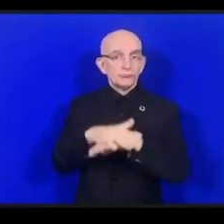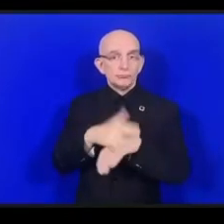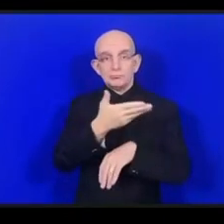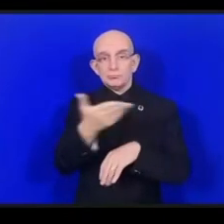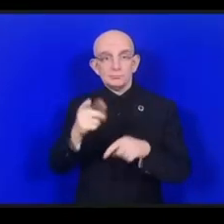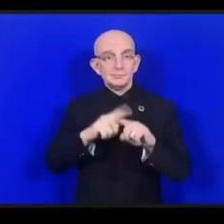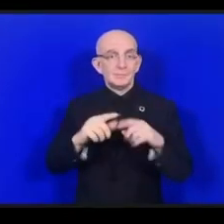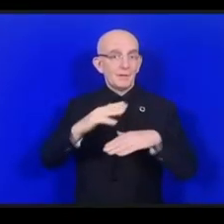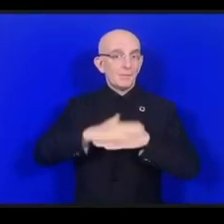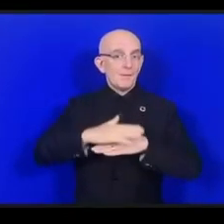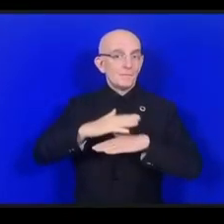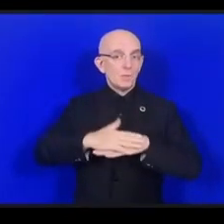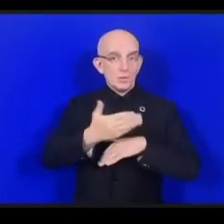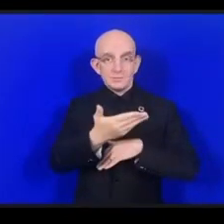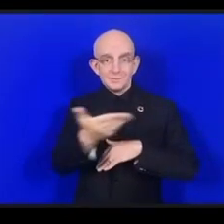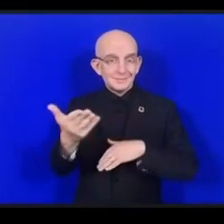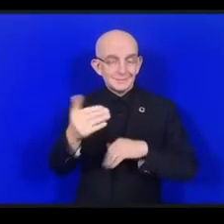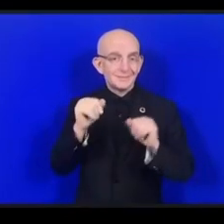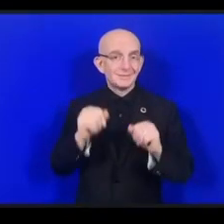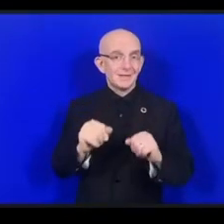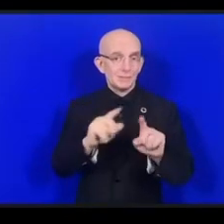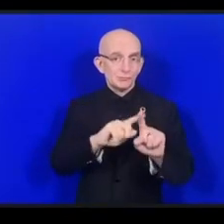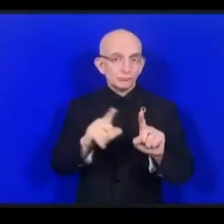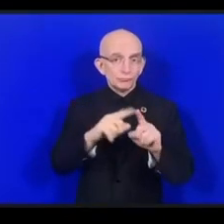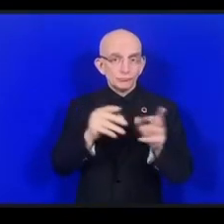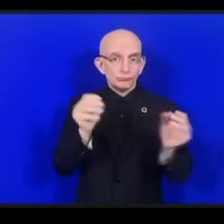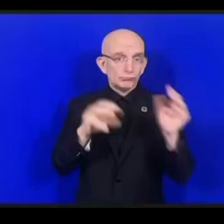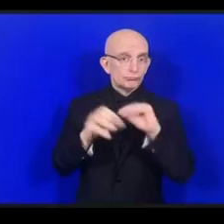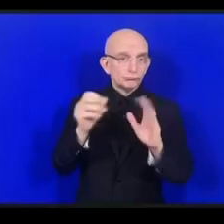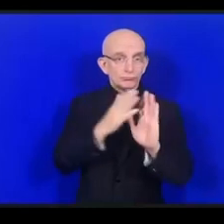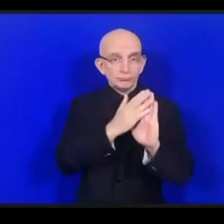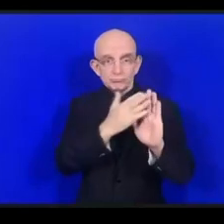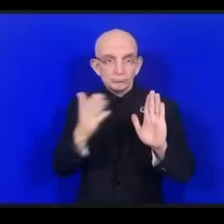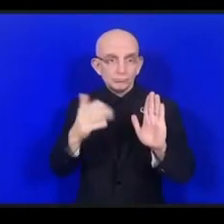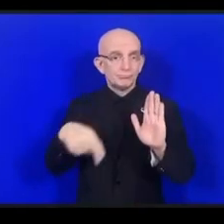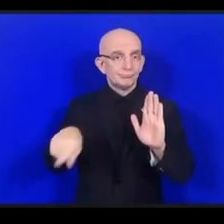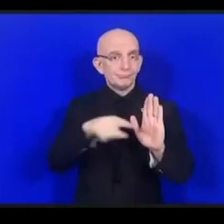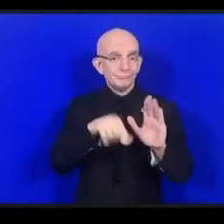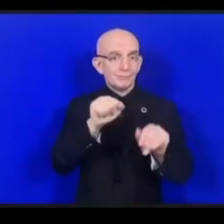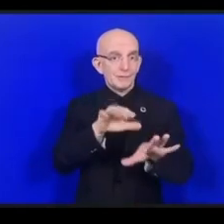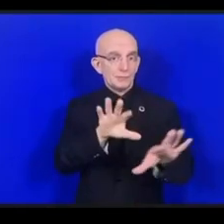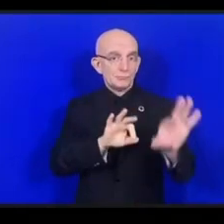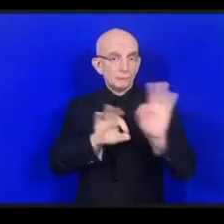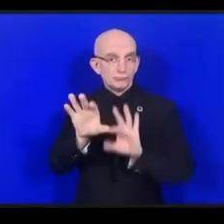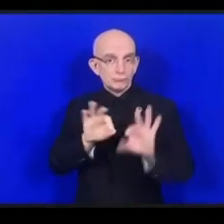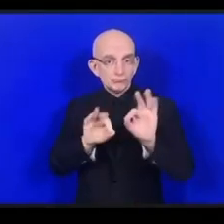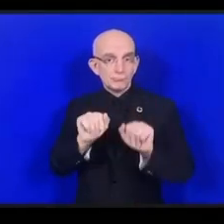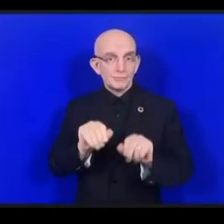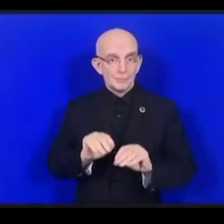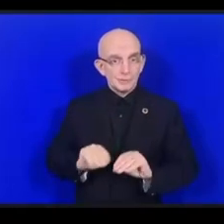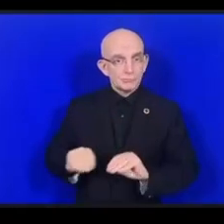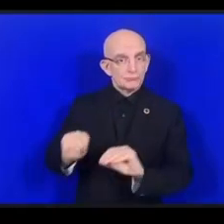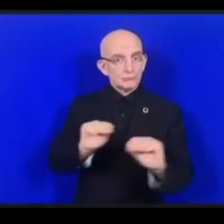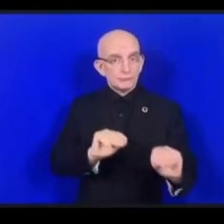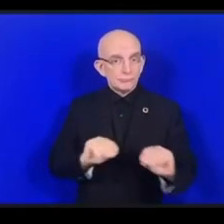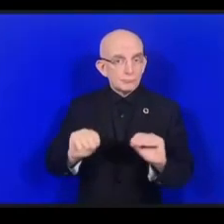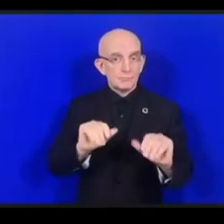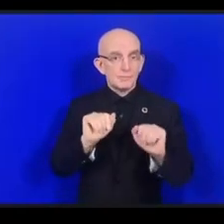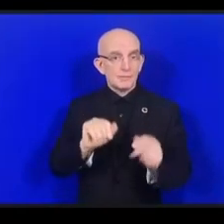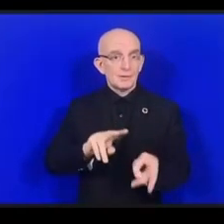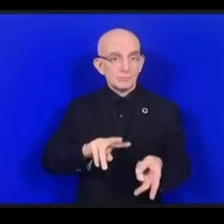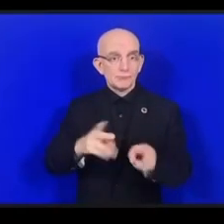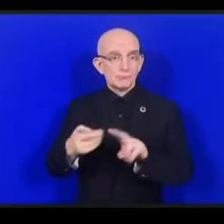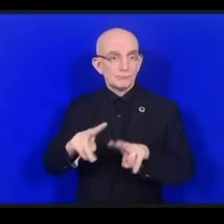馆都能够使用，而且教育法方面呢也要都是符合标准的。那如何